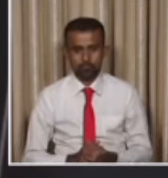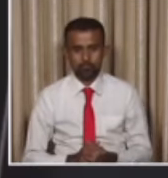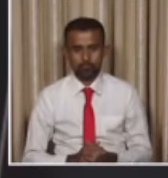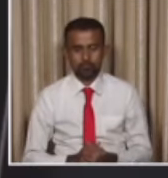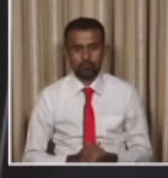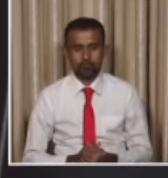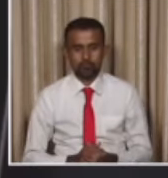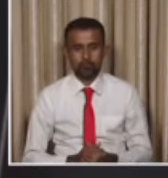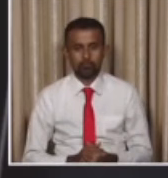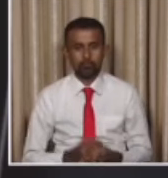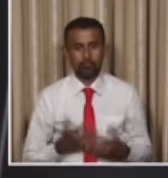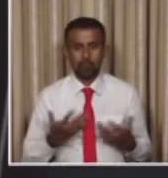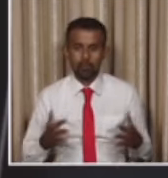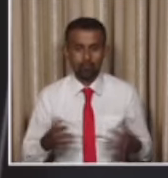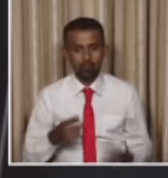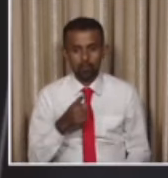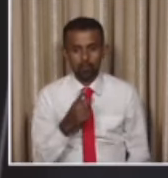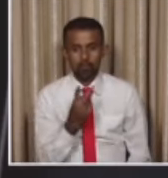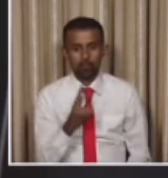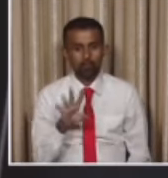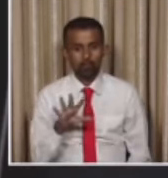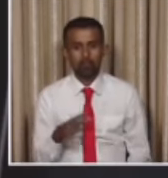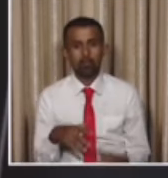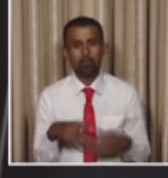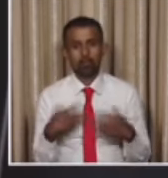මේක එතකොට ඉවර වෙනවද 2025? නෑ.